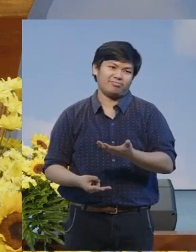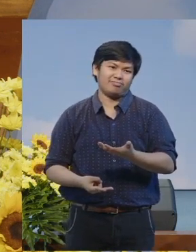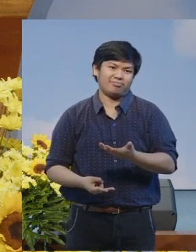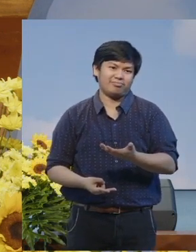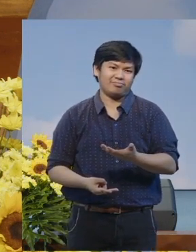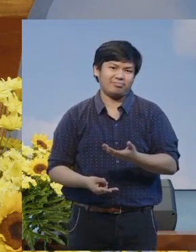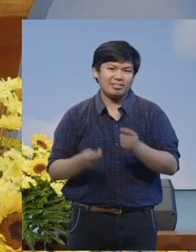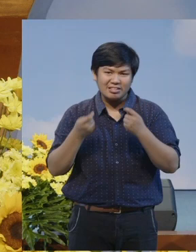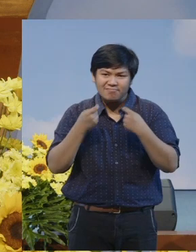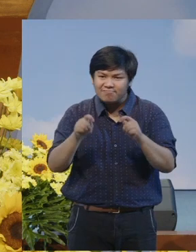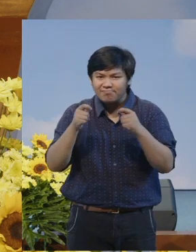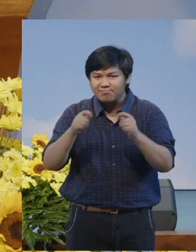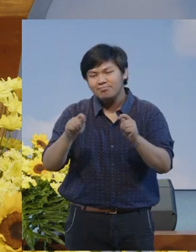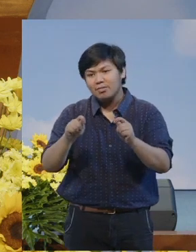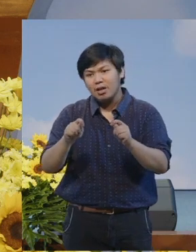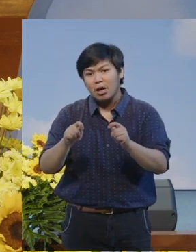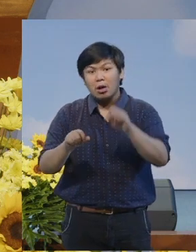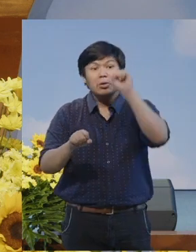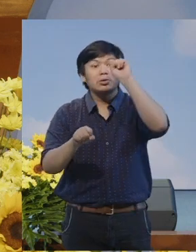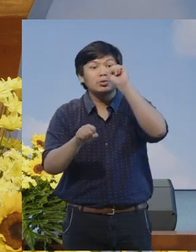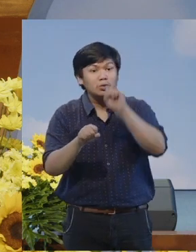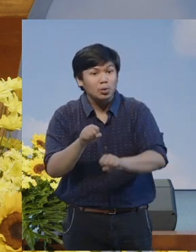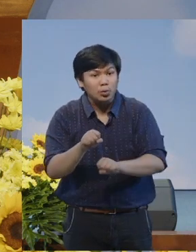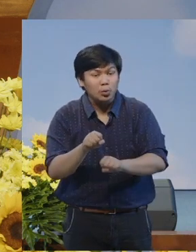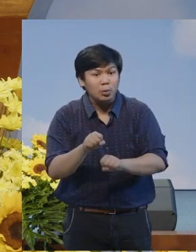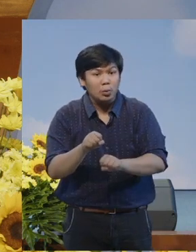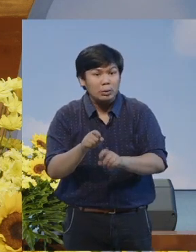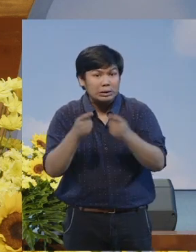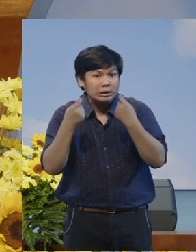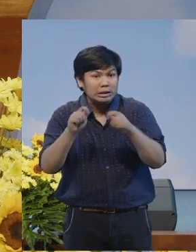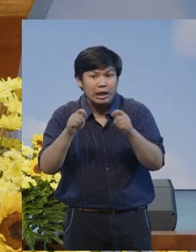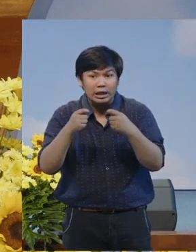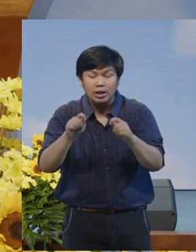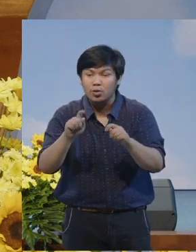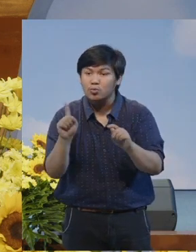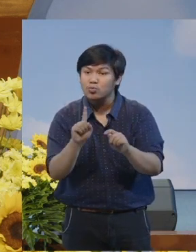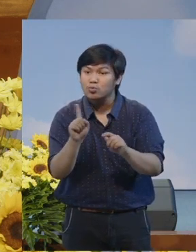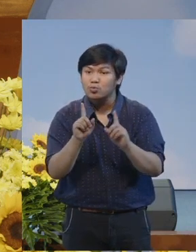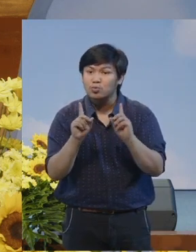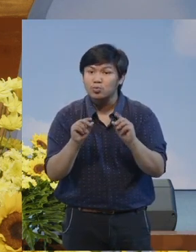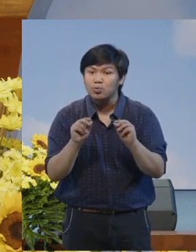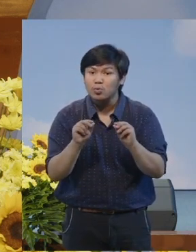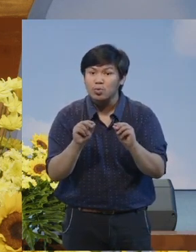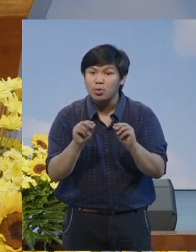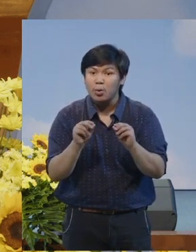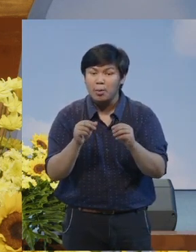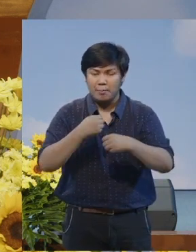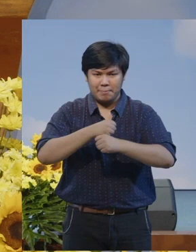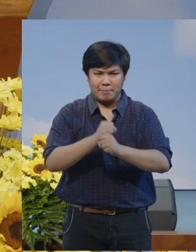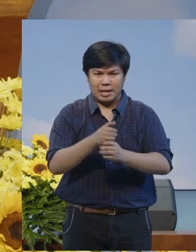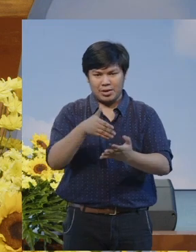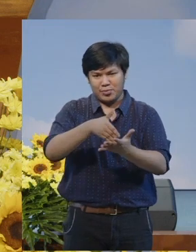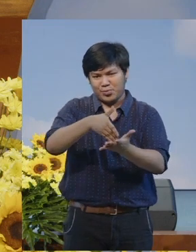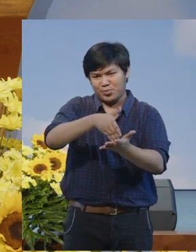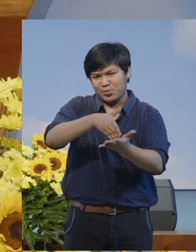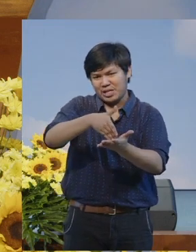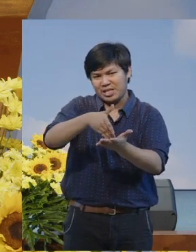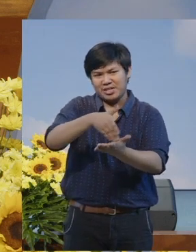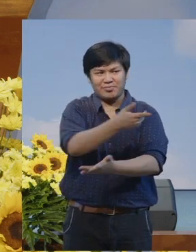atin. Upang sinusubukan nila na pahinain ang